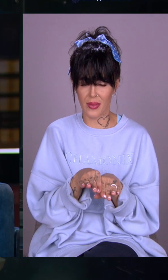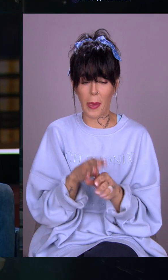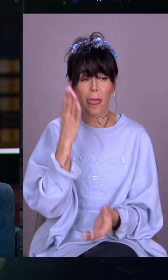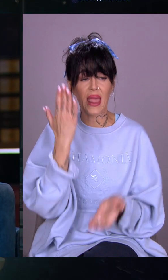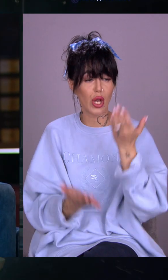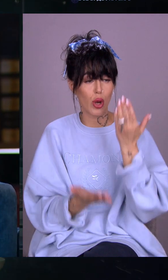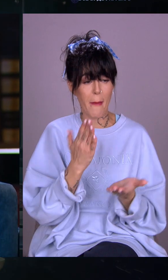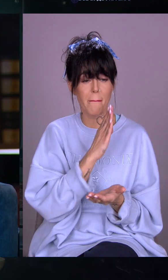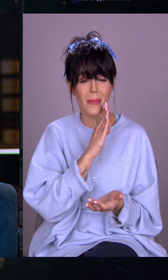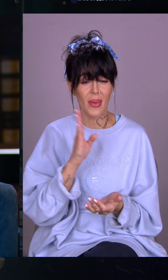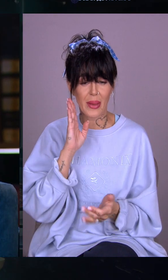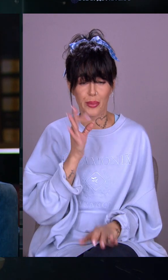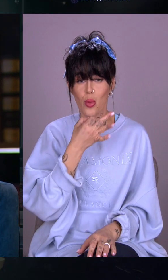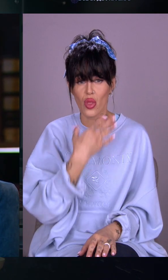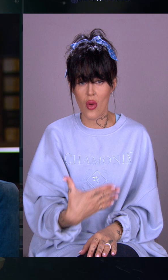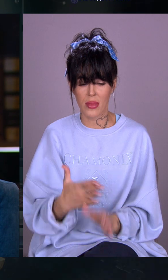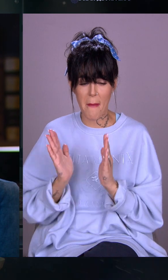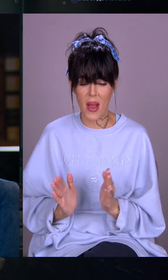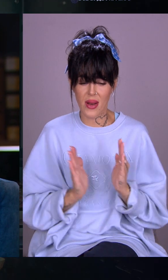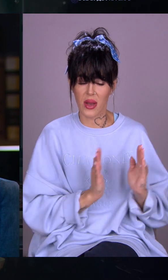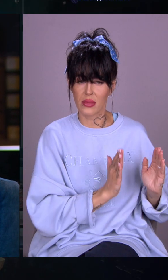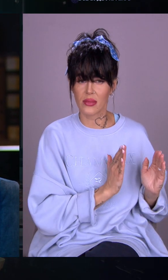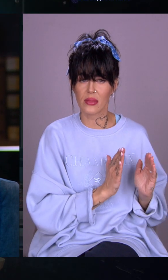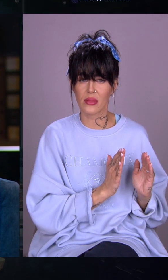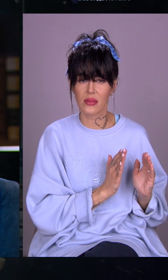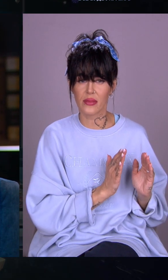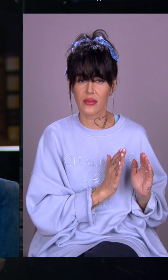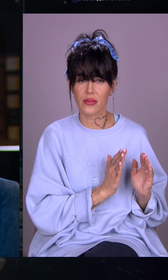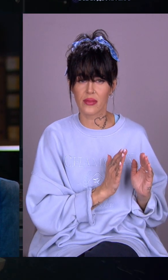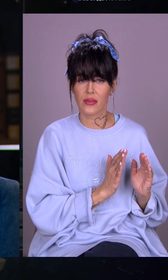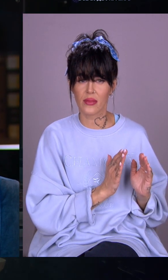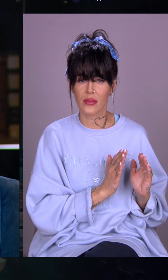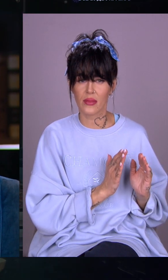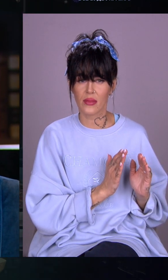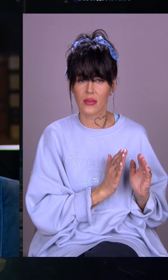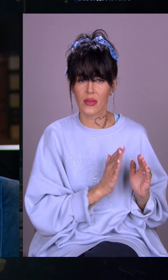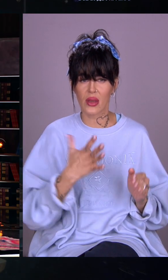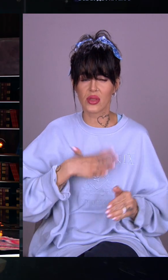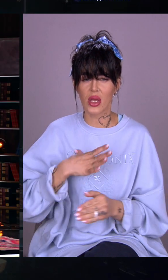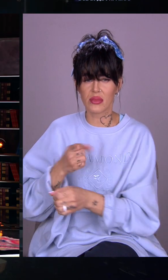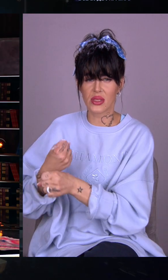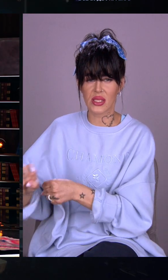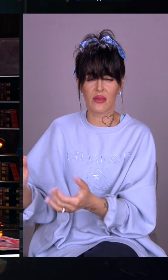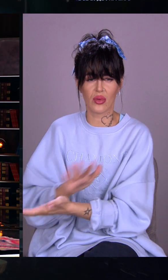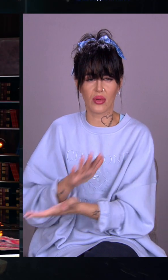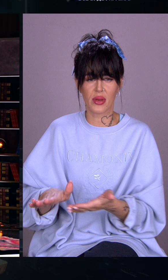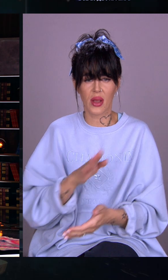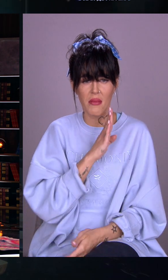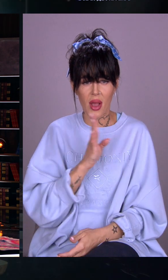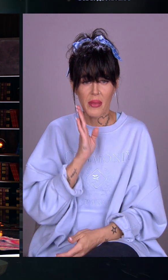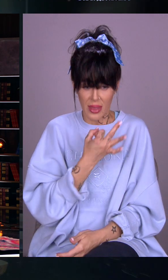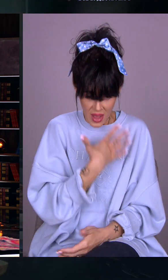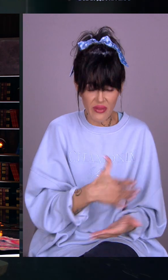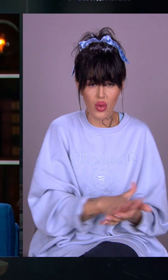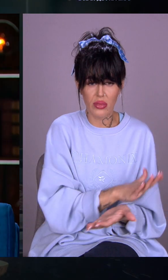Якщо мамі подобається порядок, нашу дитину змушувати прибирати. Нехай сама прибирає. Їй же потрібно